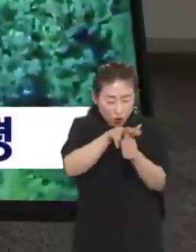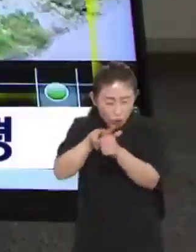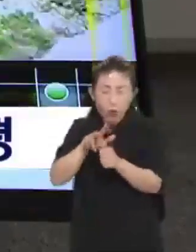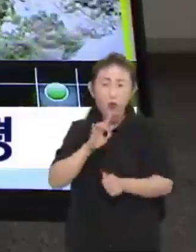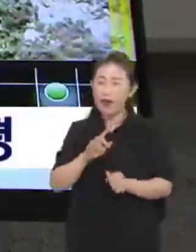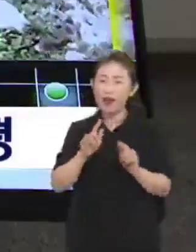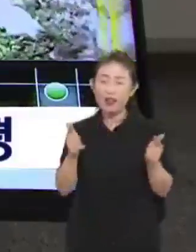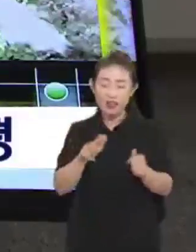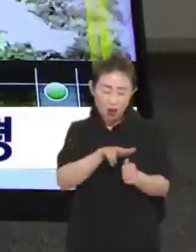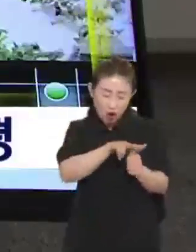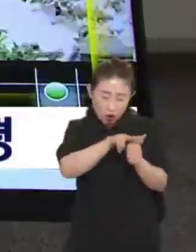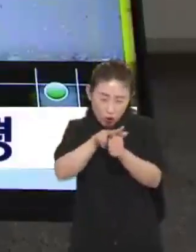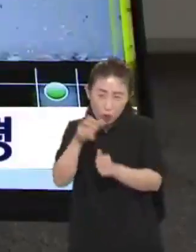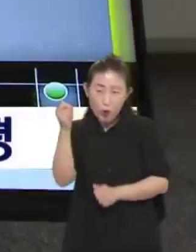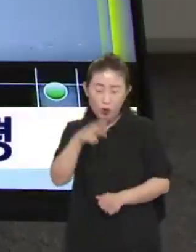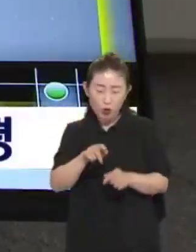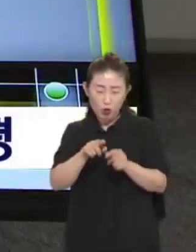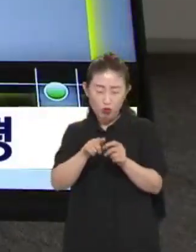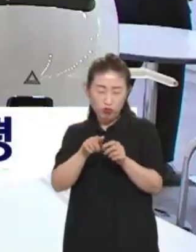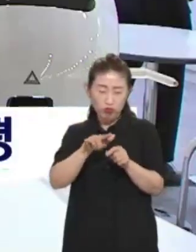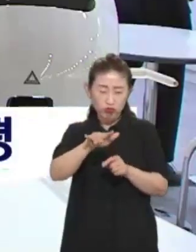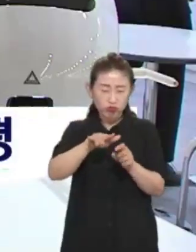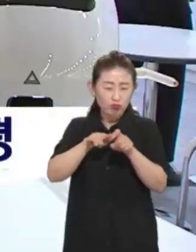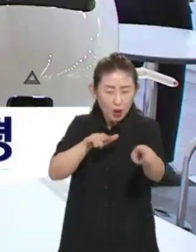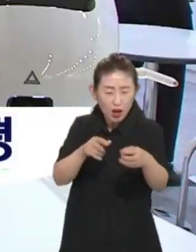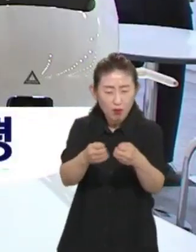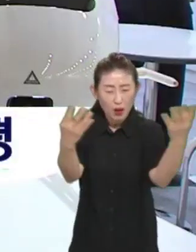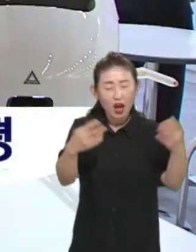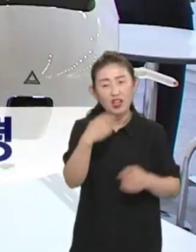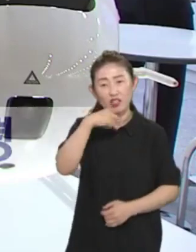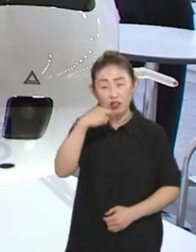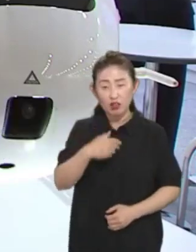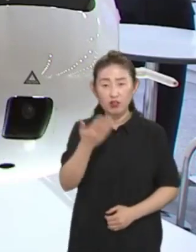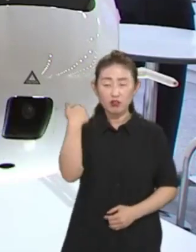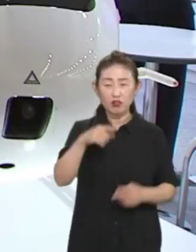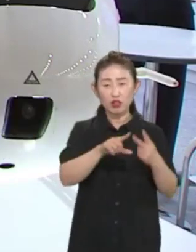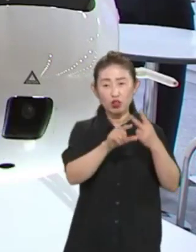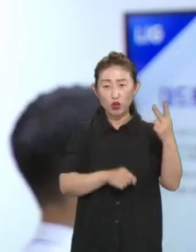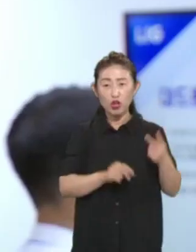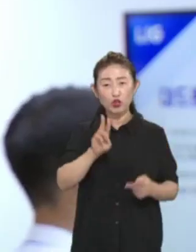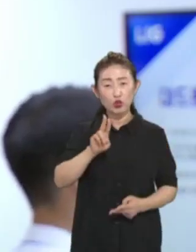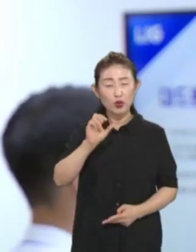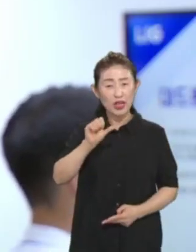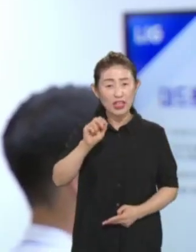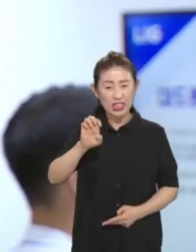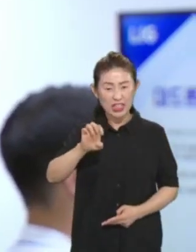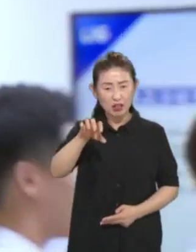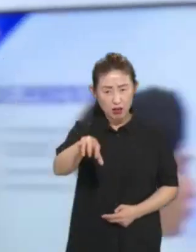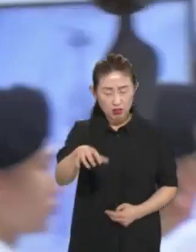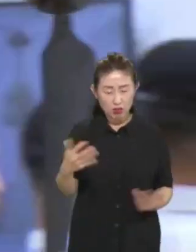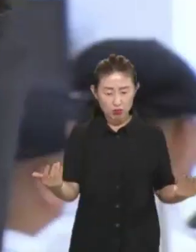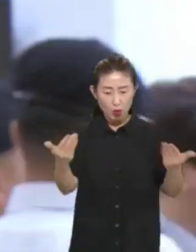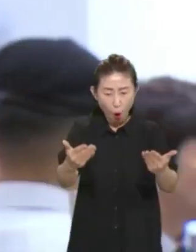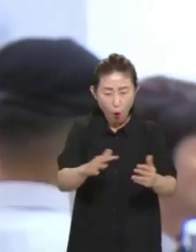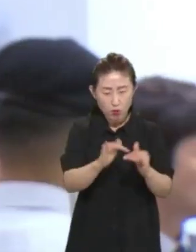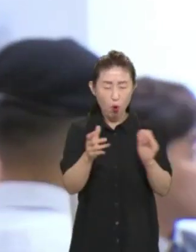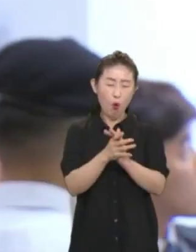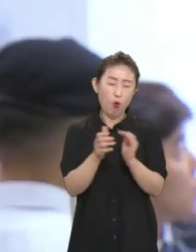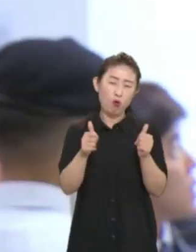타격이 가능한 공격용 드론으로 지난 2월 UAE에서 열린 국제 방산 전시회에서도 호평을